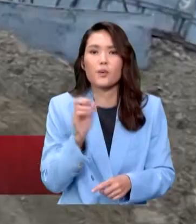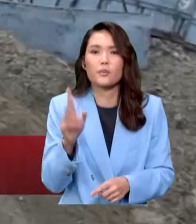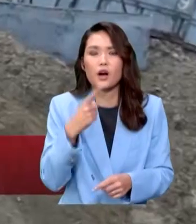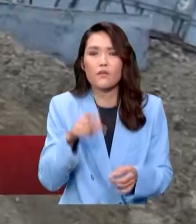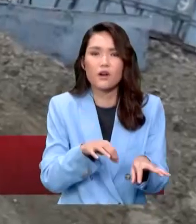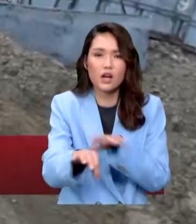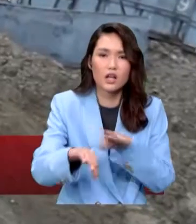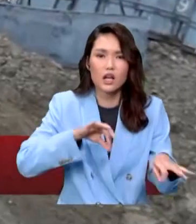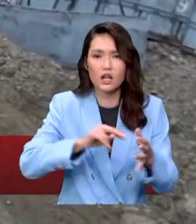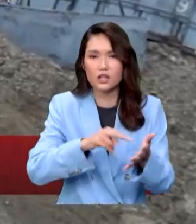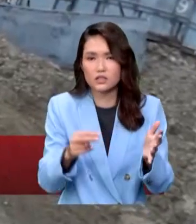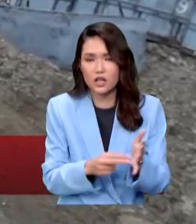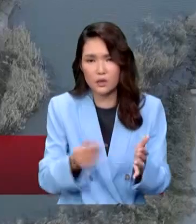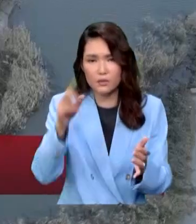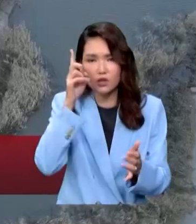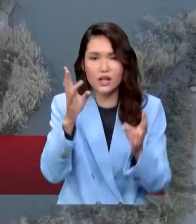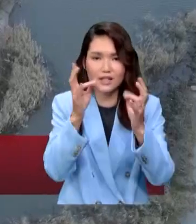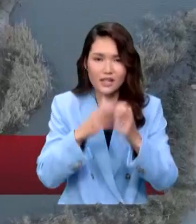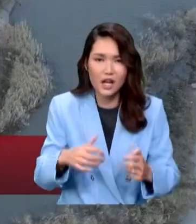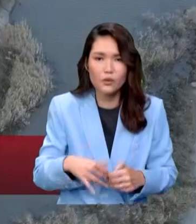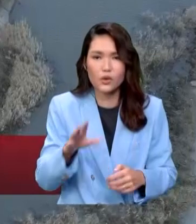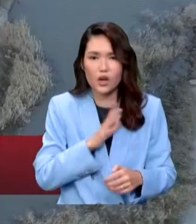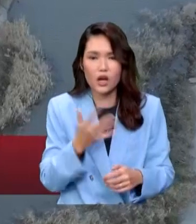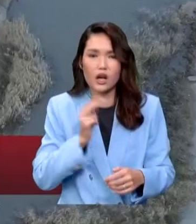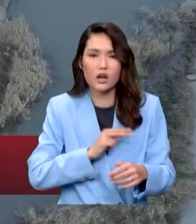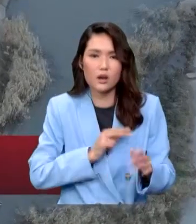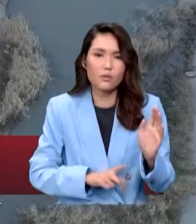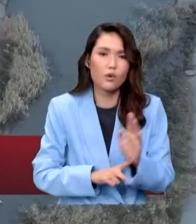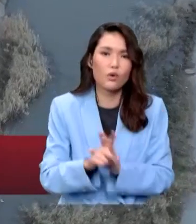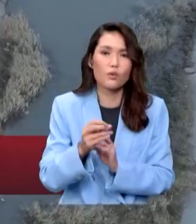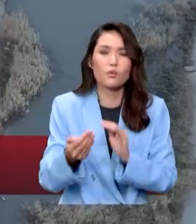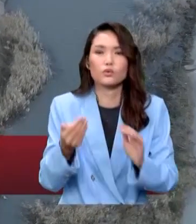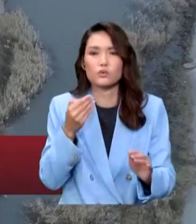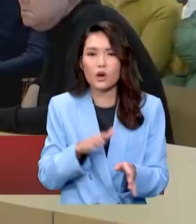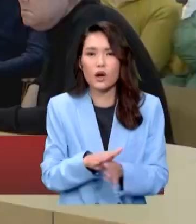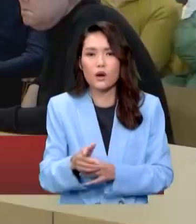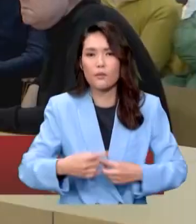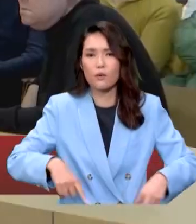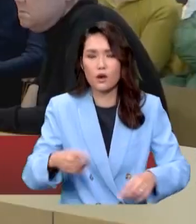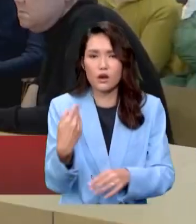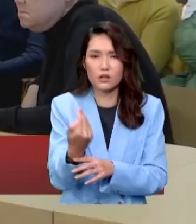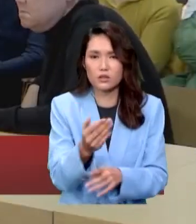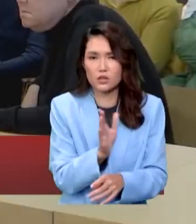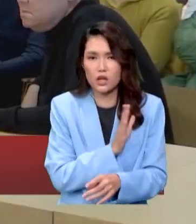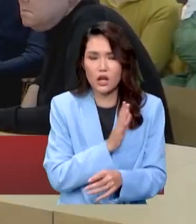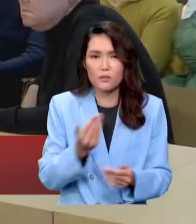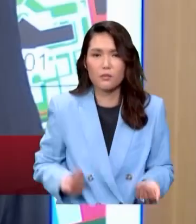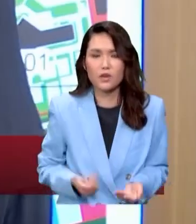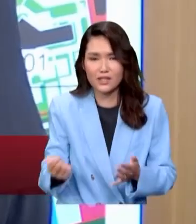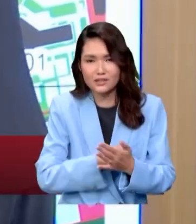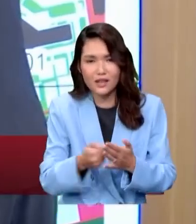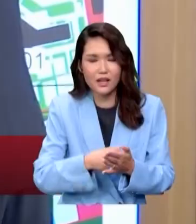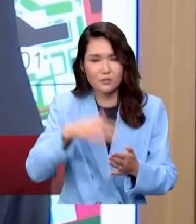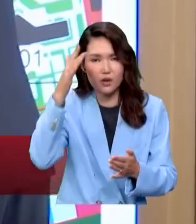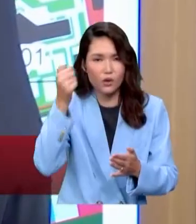генплане, проект прошел государственную экспертизу, а все работы начаты с разрешения местных исполнительных органов. Жители района намерены идти до конца и